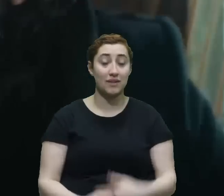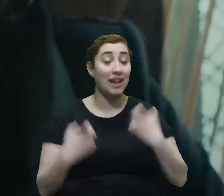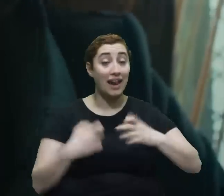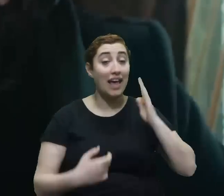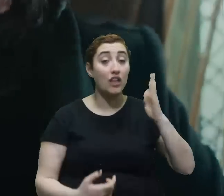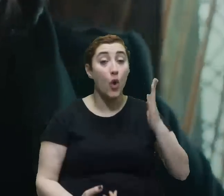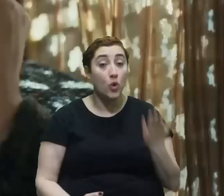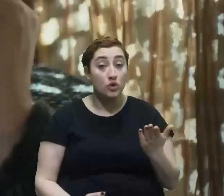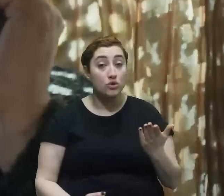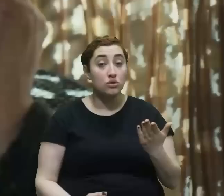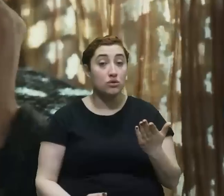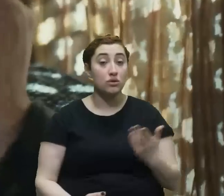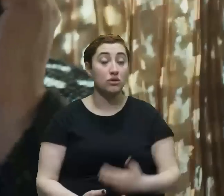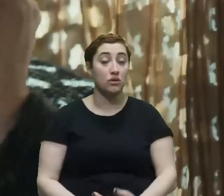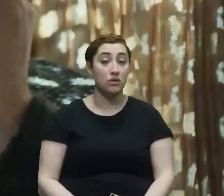Nereye gidiyoruz lan?